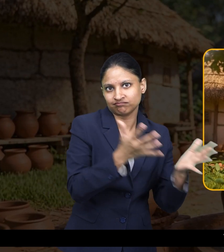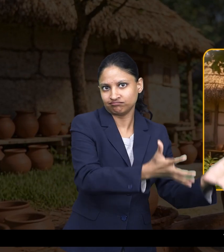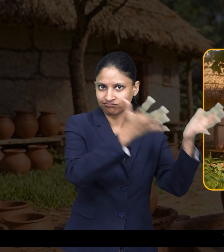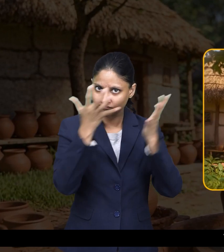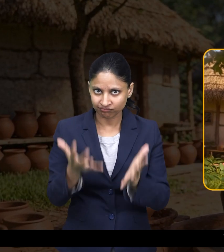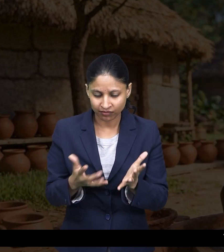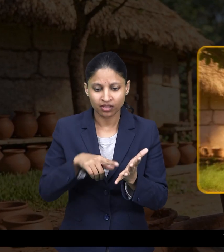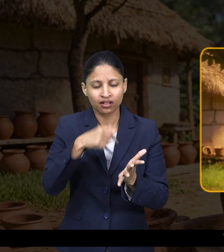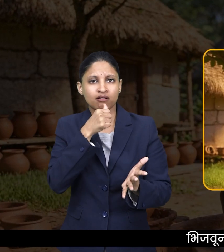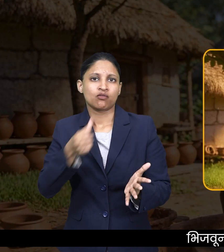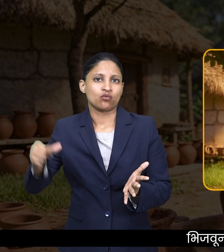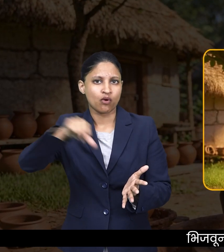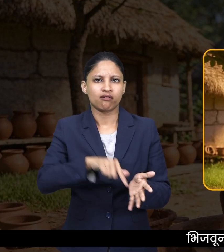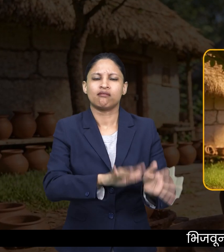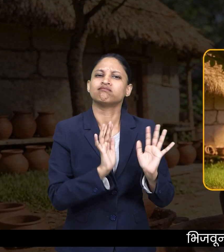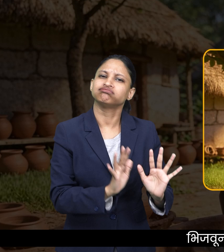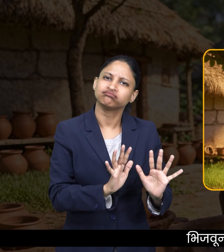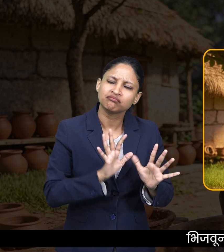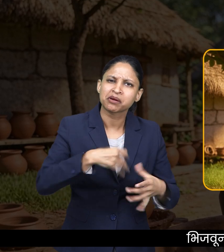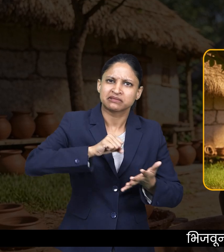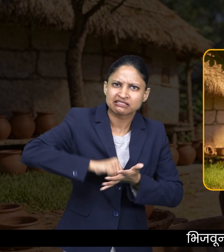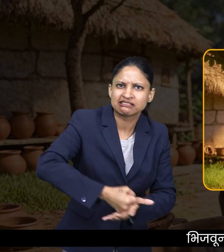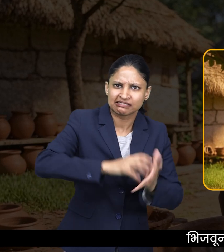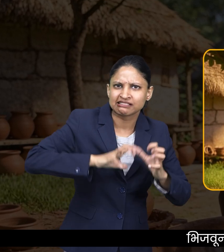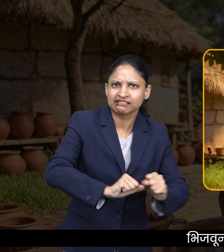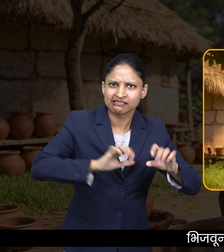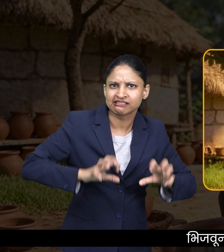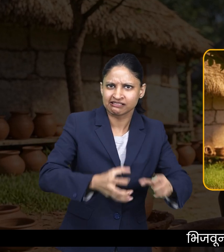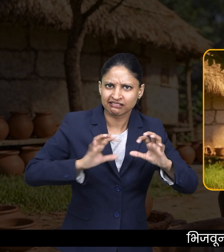इले आणा, भिजवून छान मळून घ्या.